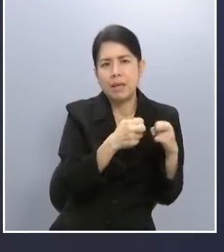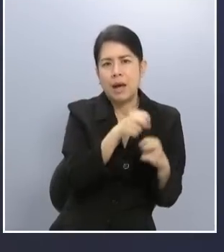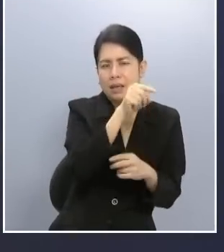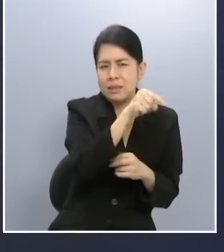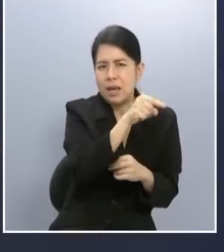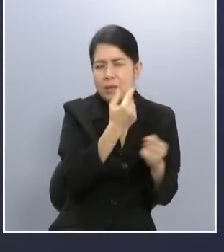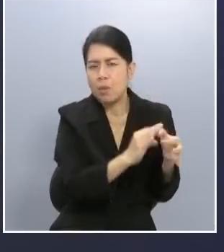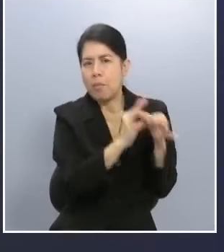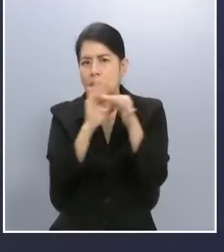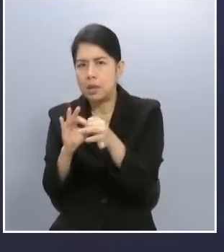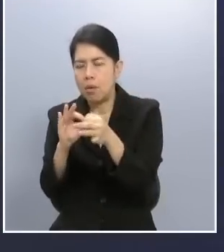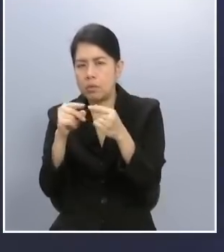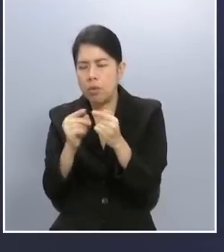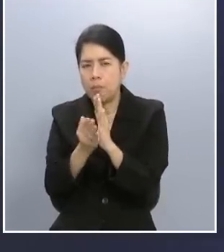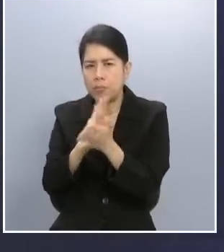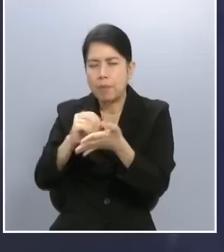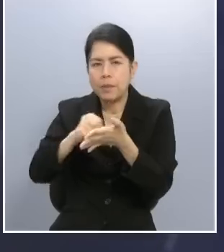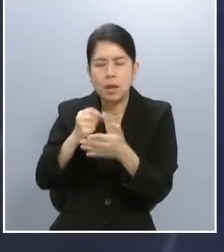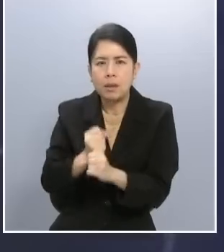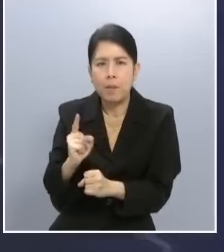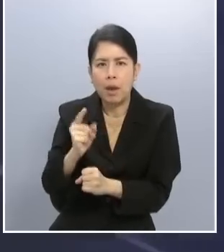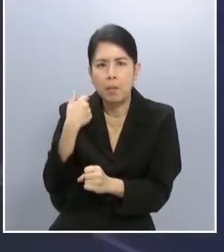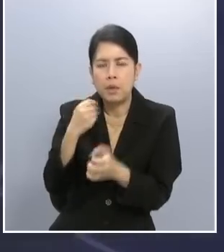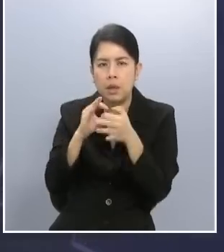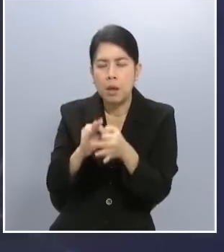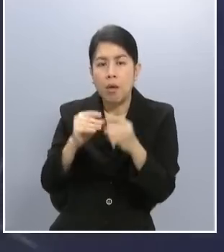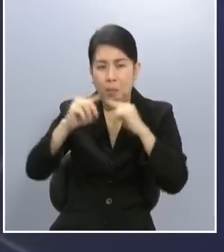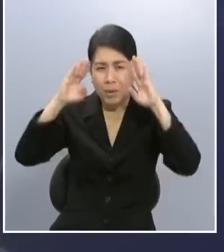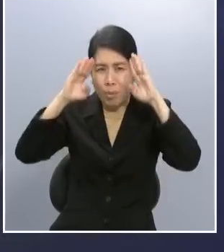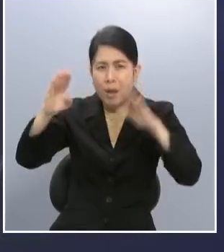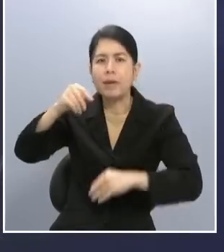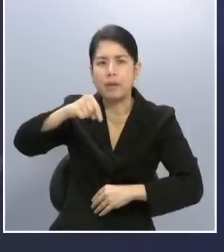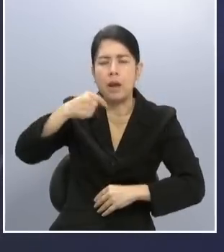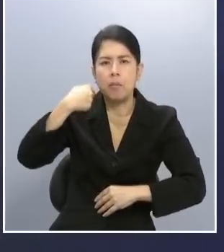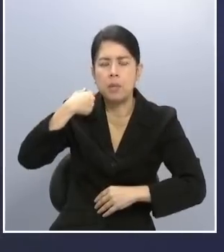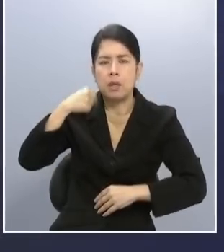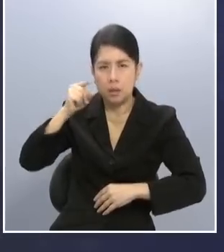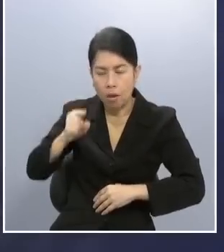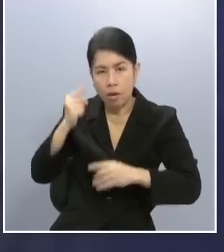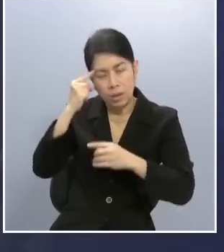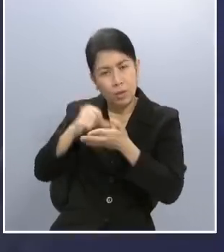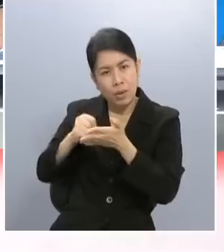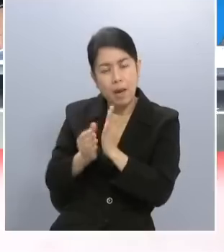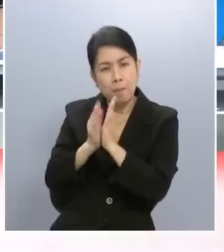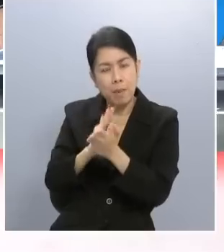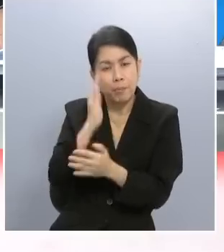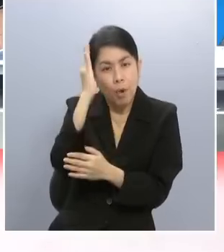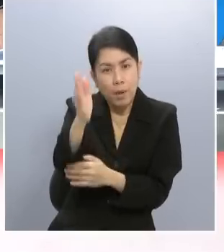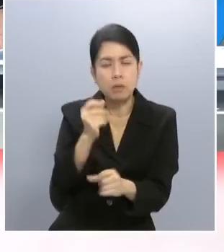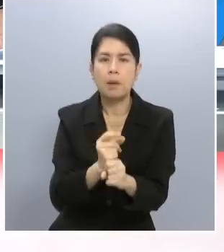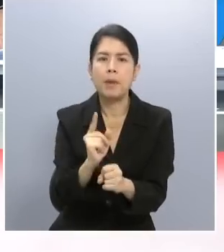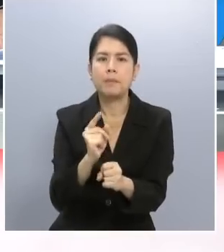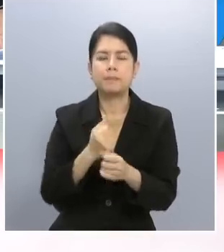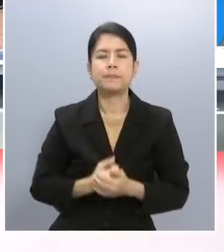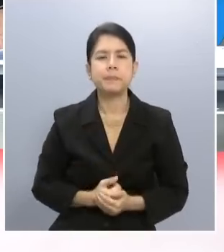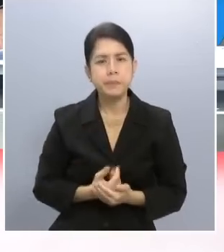ยังไงมันต้องมีเรื่องของการถอดบทเรียนไงถูกไหมเราจะมานั่งเฉยๆไม่ได้เพราะมีคนตายเหมือนตอนท้ายก็จะ